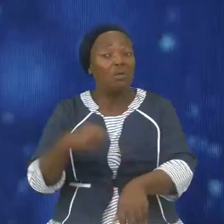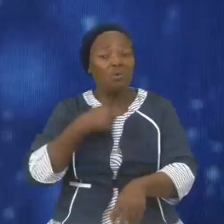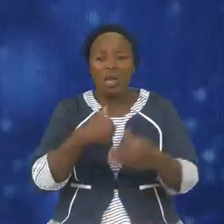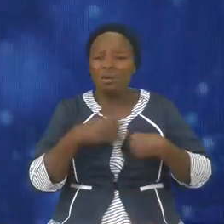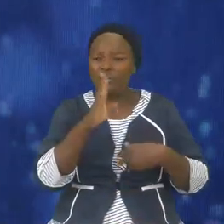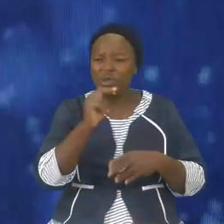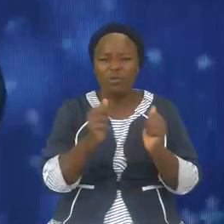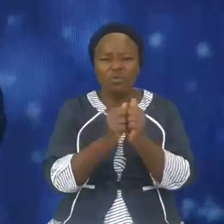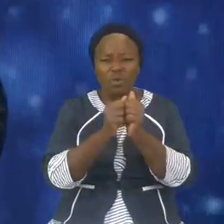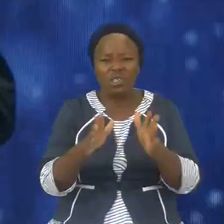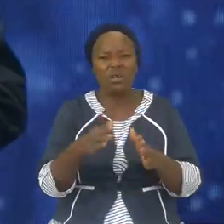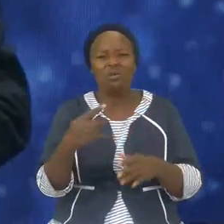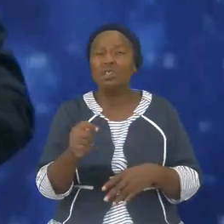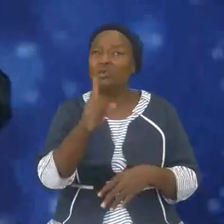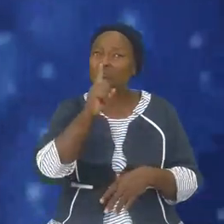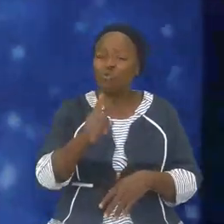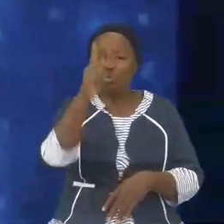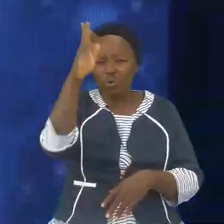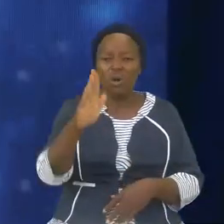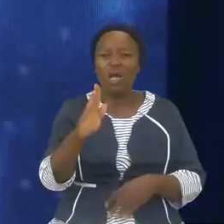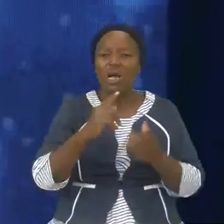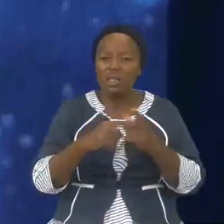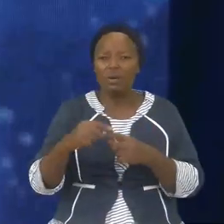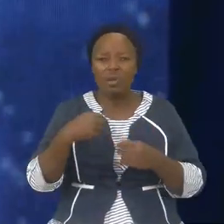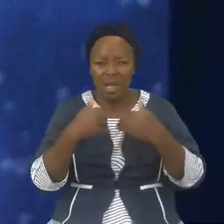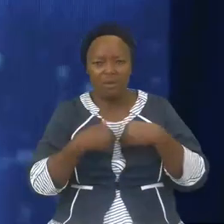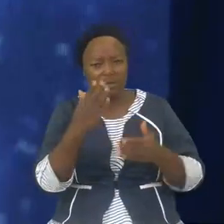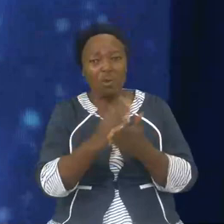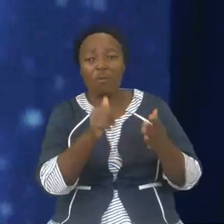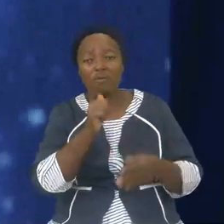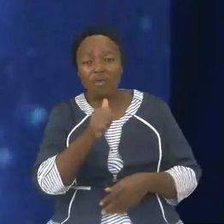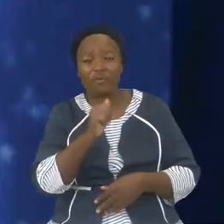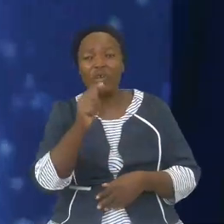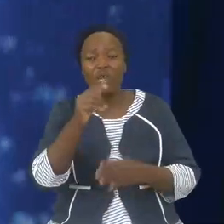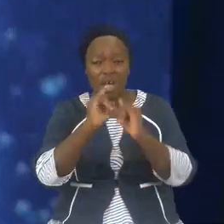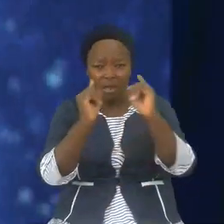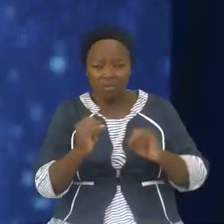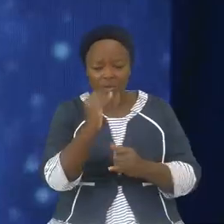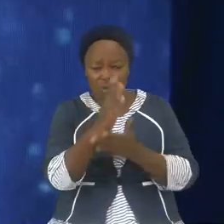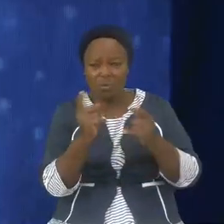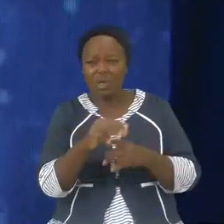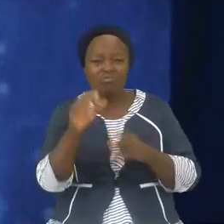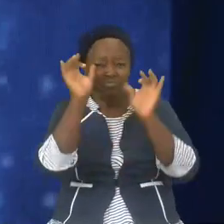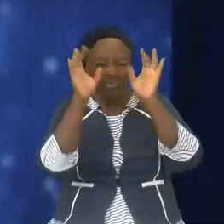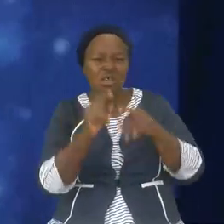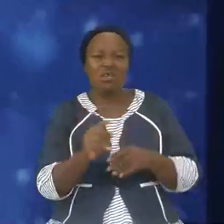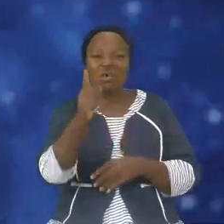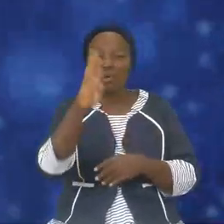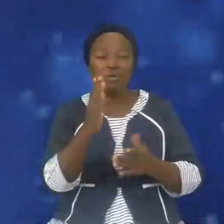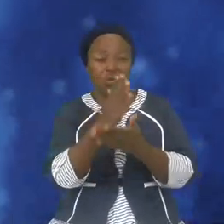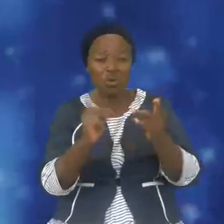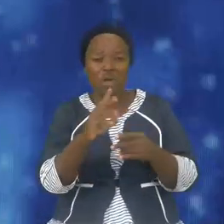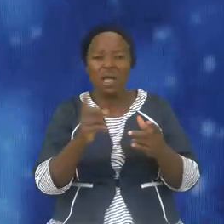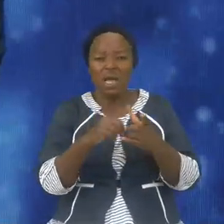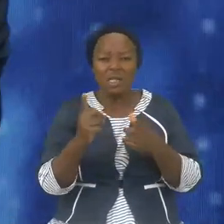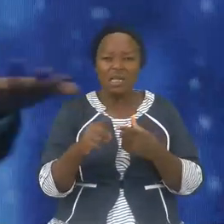longtemps, oui, on est sans le vrai Dieu. Il y a des dieux privés qu'on a quelque part là-bas, des dieux